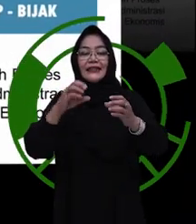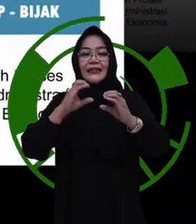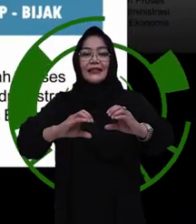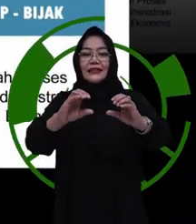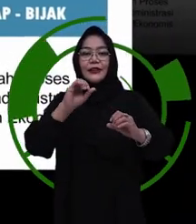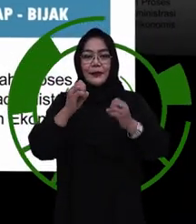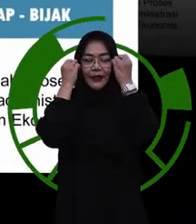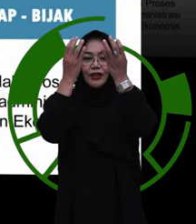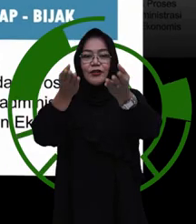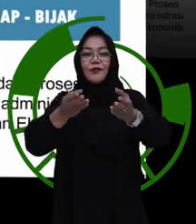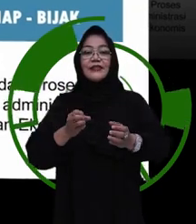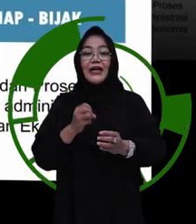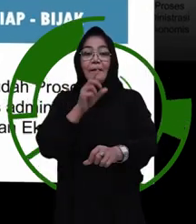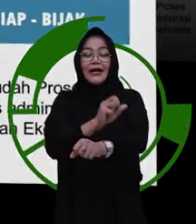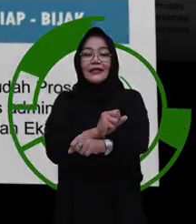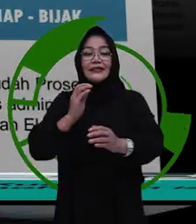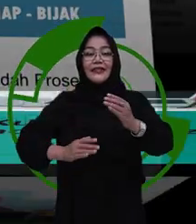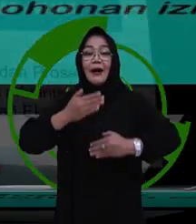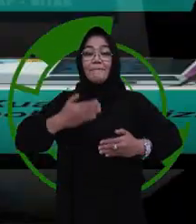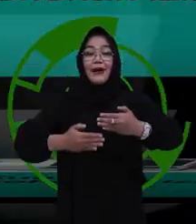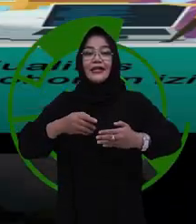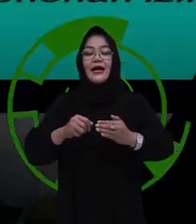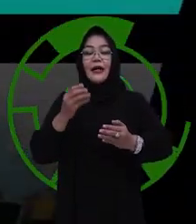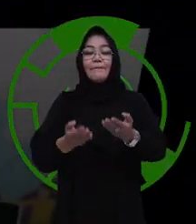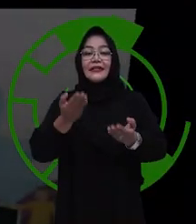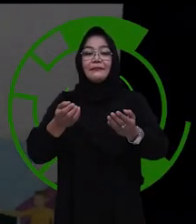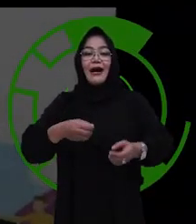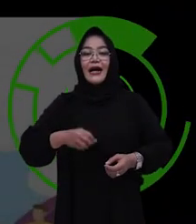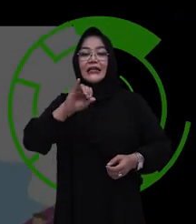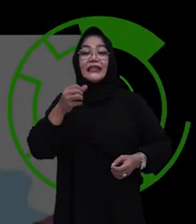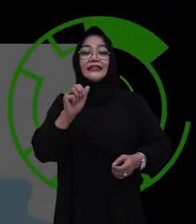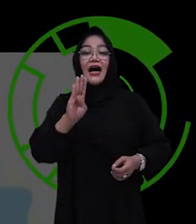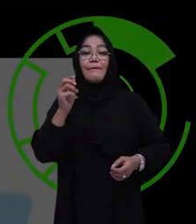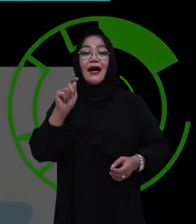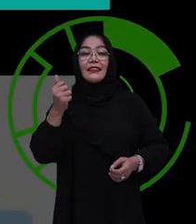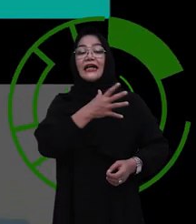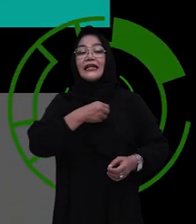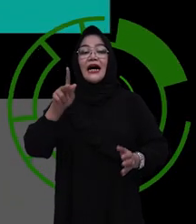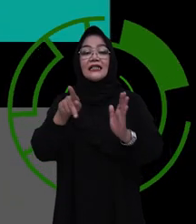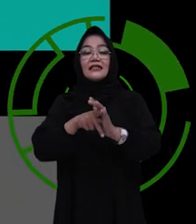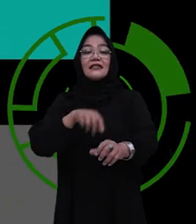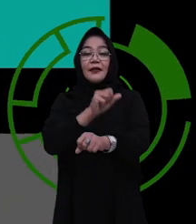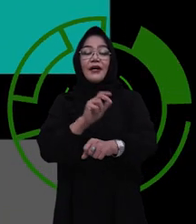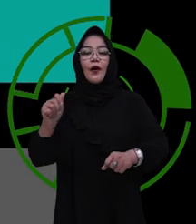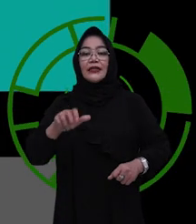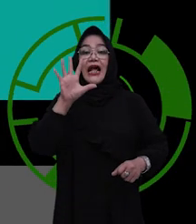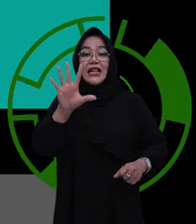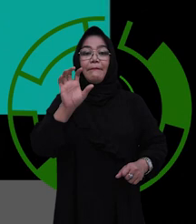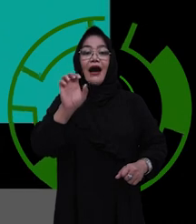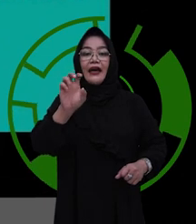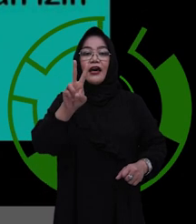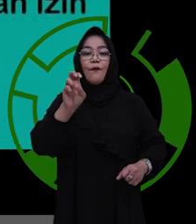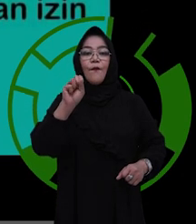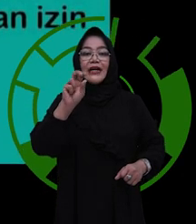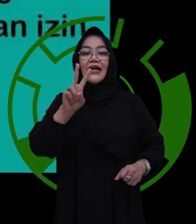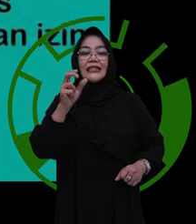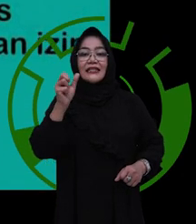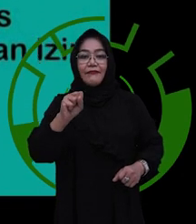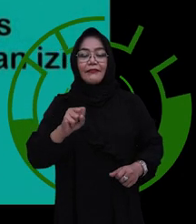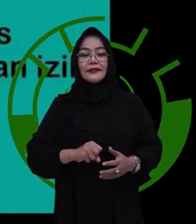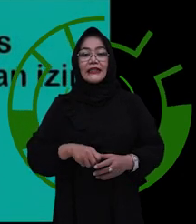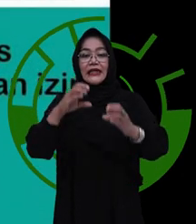informasi administrasi pegawai badan pertimbangan jabatan dan kepegawaian. 5. E-Perset,